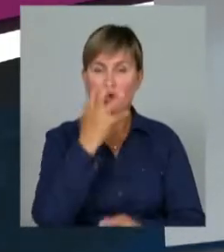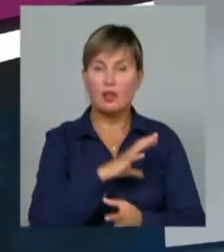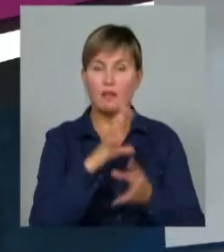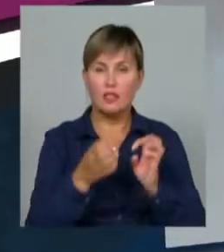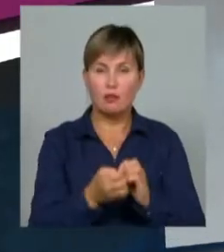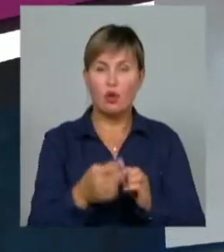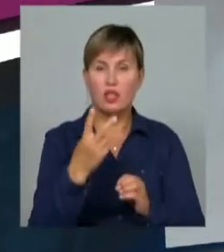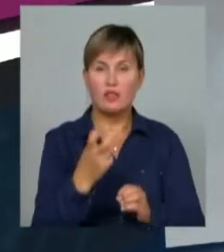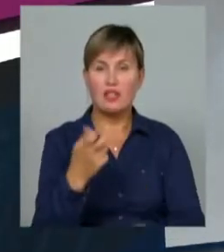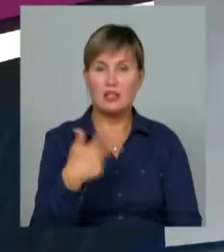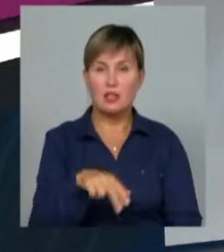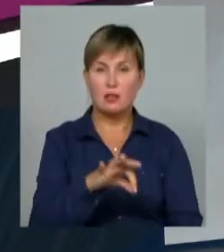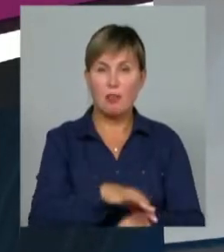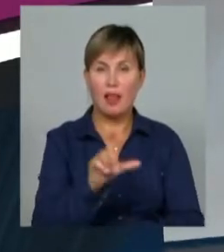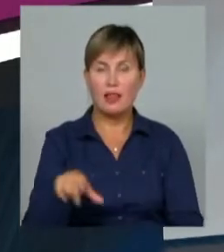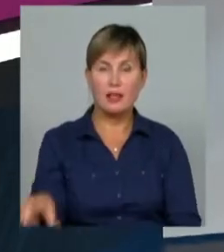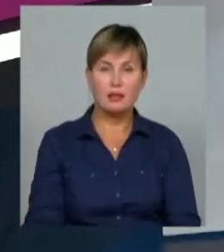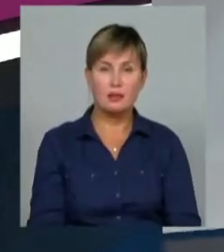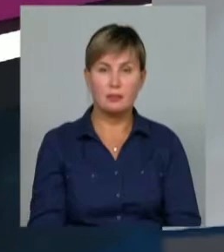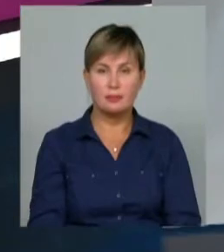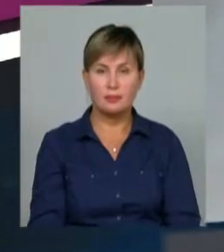подключены 230 больных.